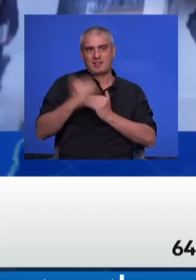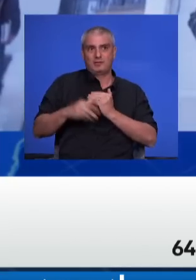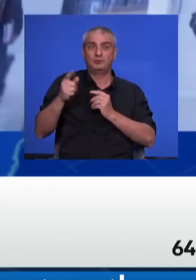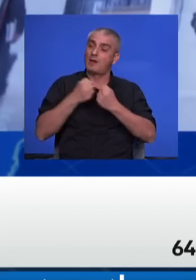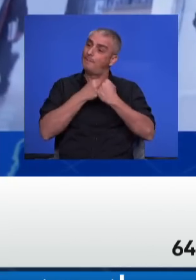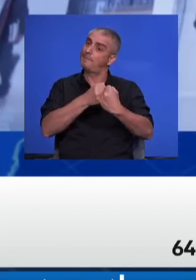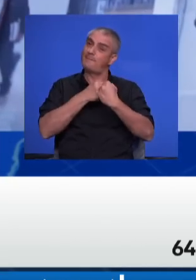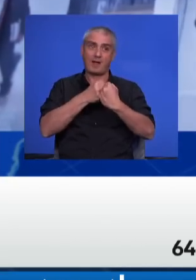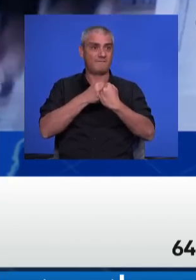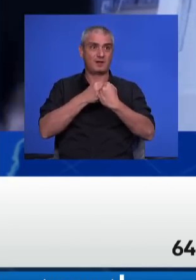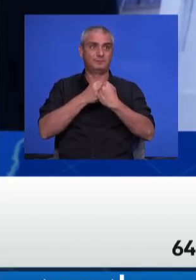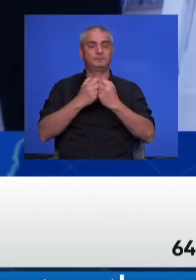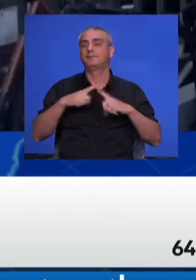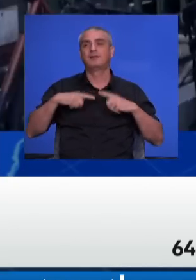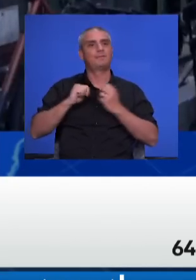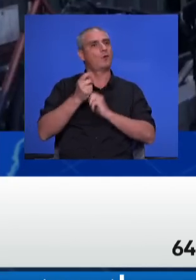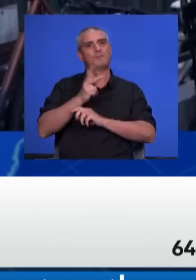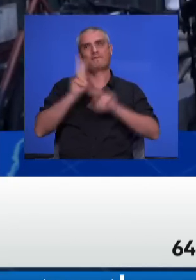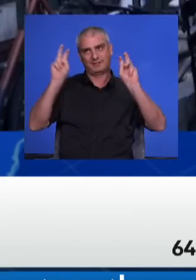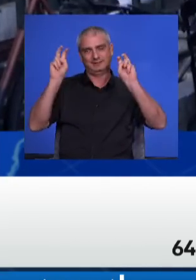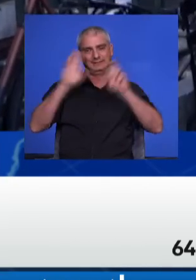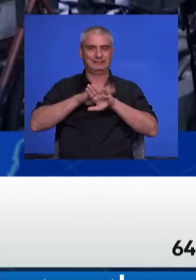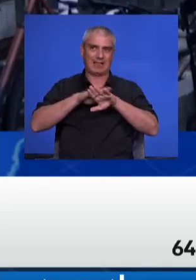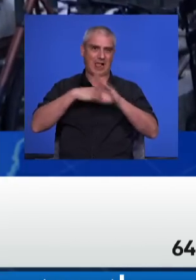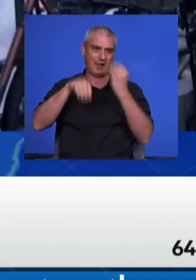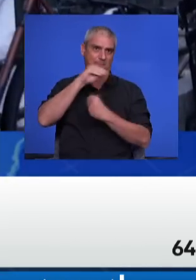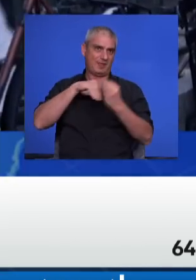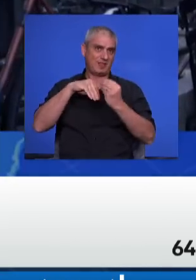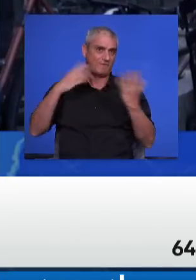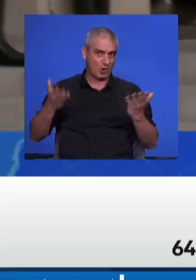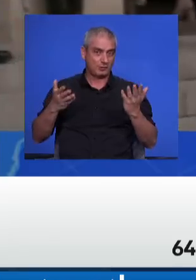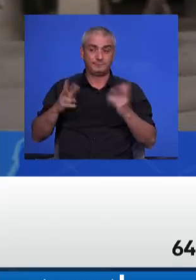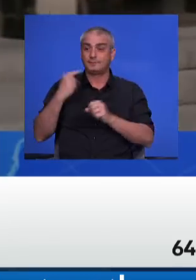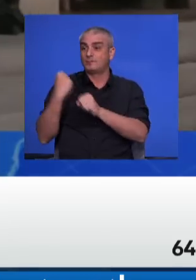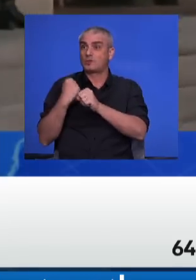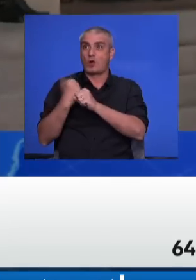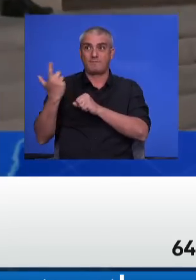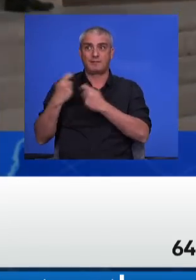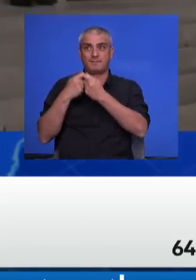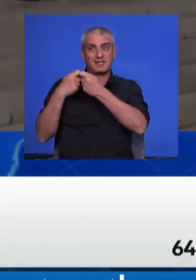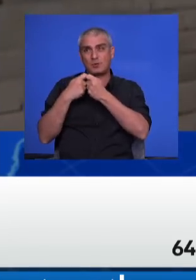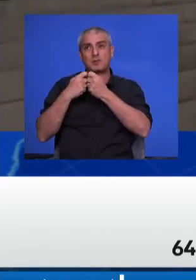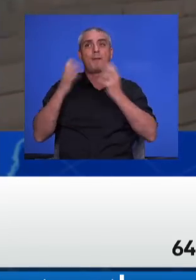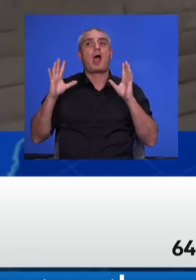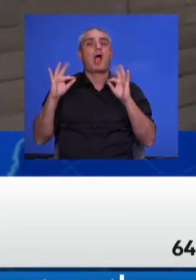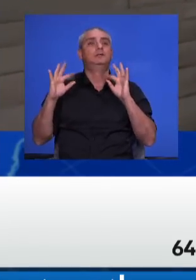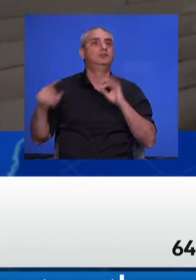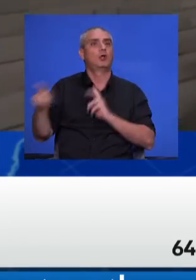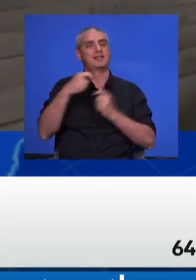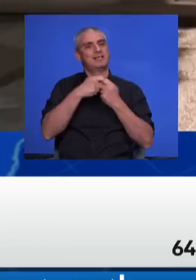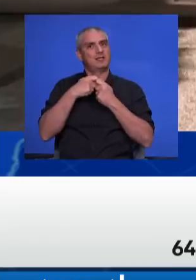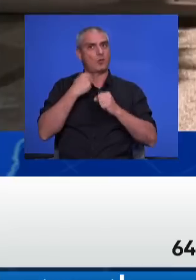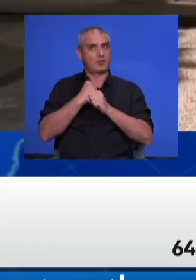מאבק... לחיים ולמוות, סליחה על המטאפורה הזאת, בין העובדים, האיגודים, עשרות ארגוני